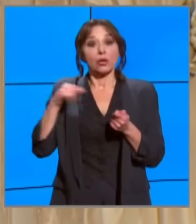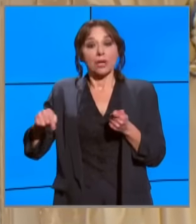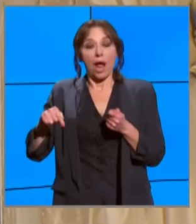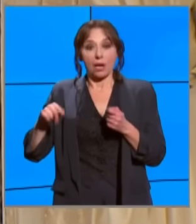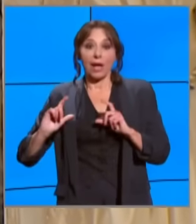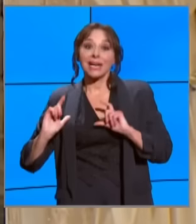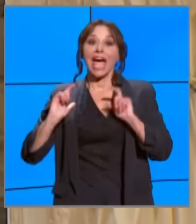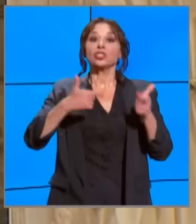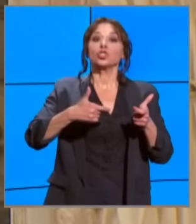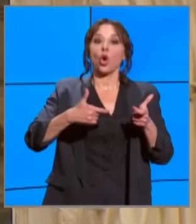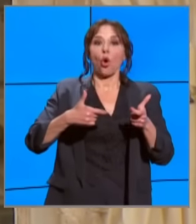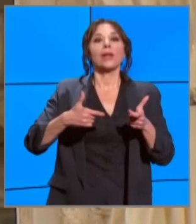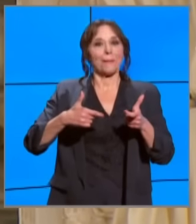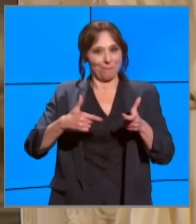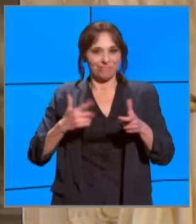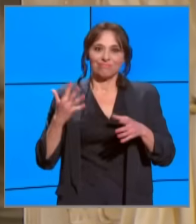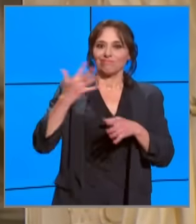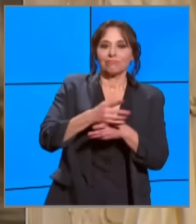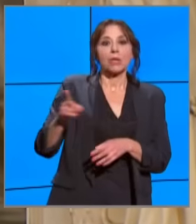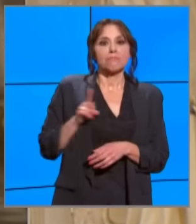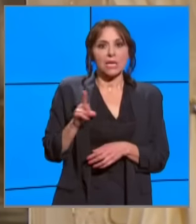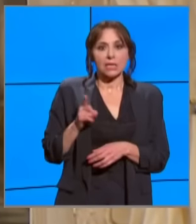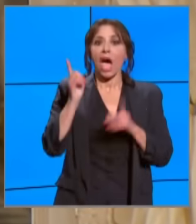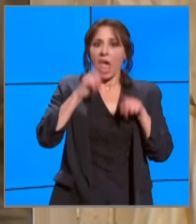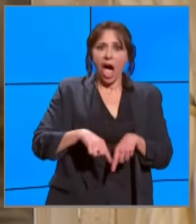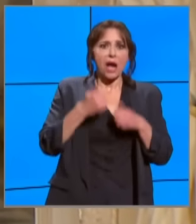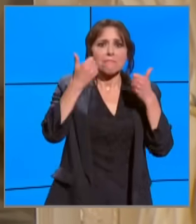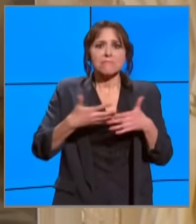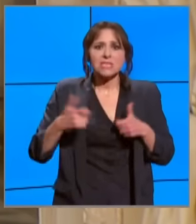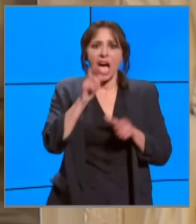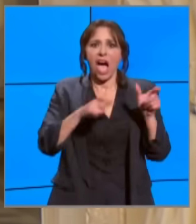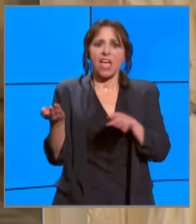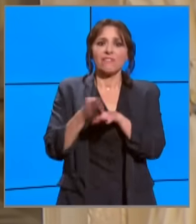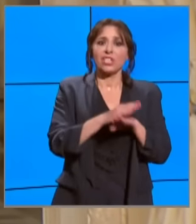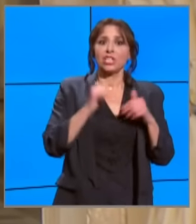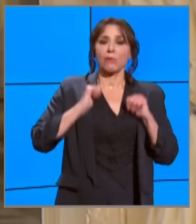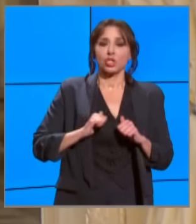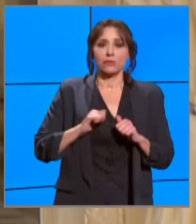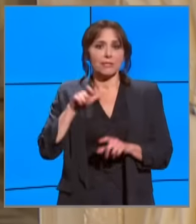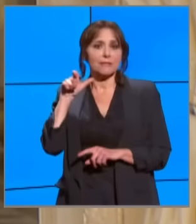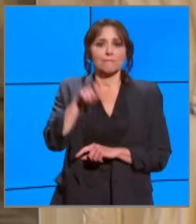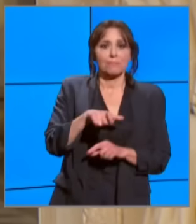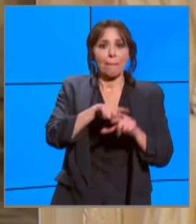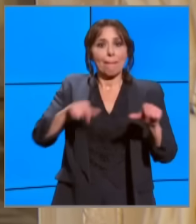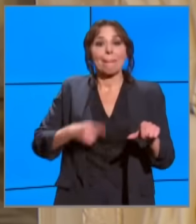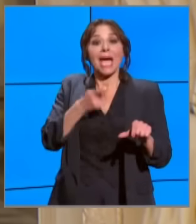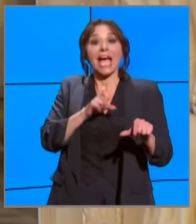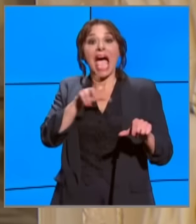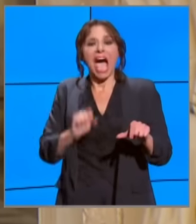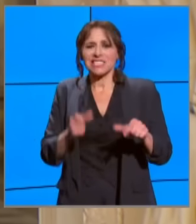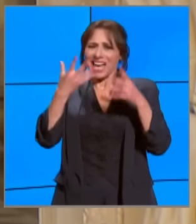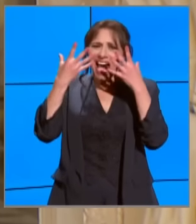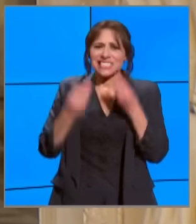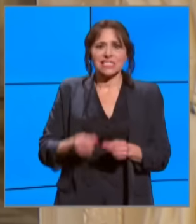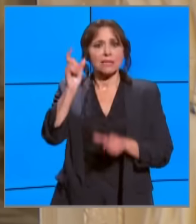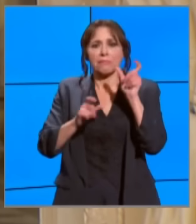militare che provoca anche migliaia di Vittime civili e costringe a Gaza moltitudini di persone